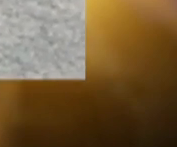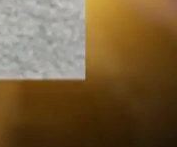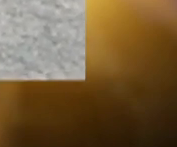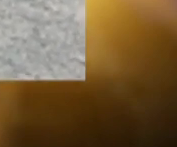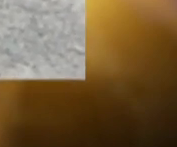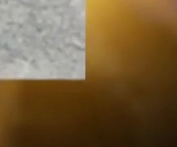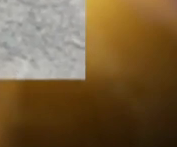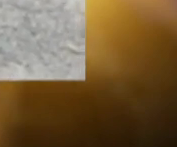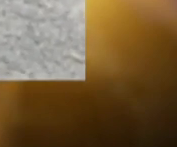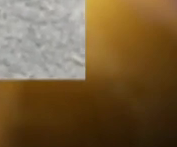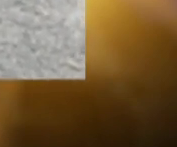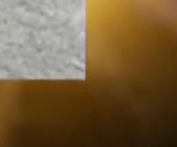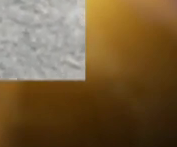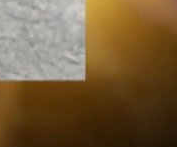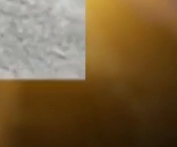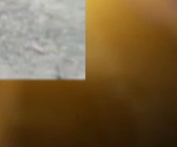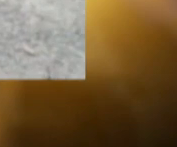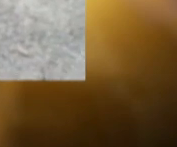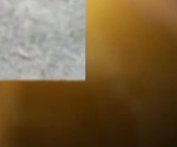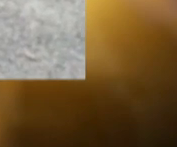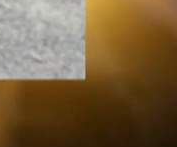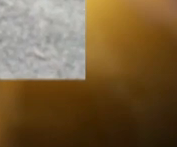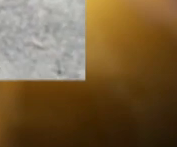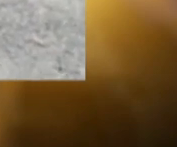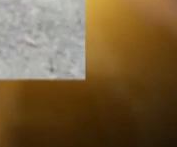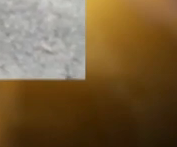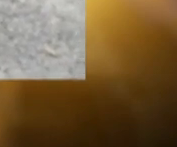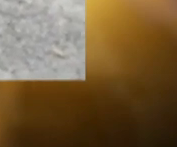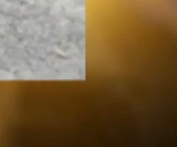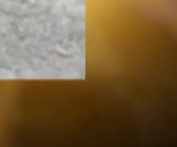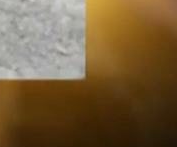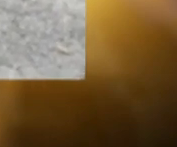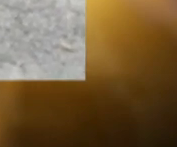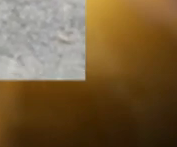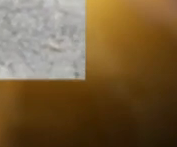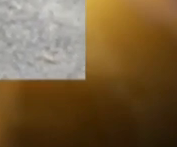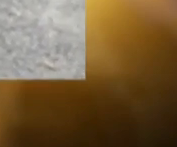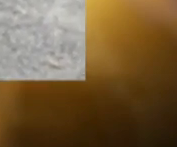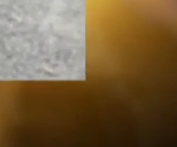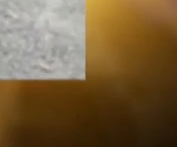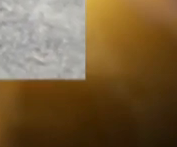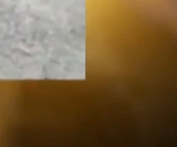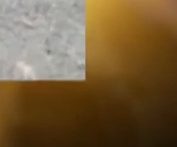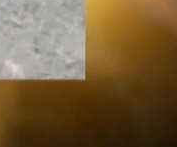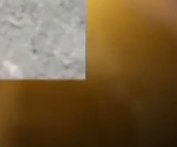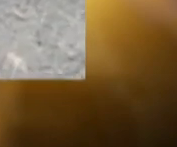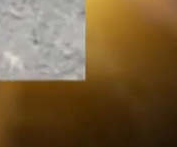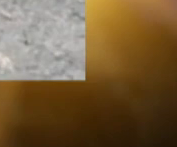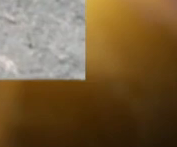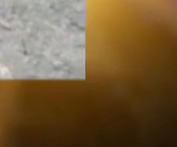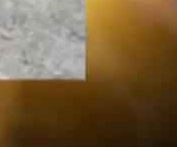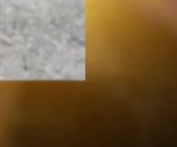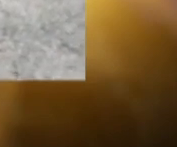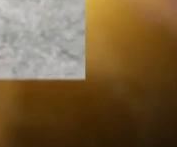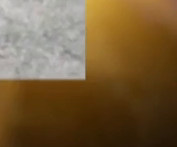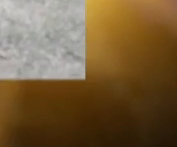jadi Inilah bayang-bayang Kami ini ya bayang-bayang kami bye